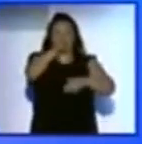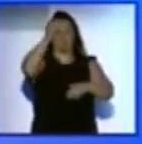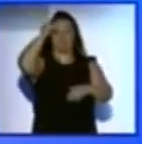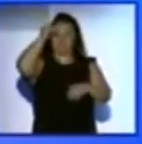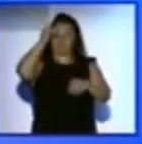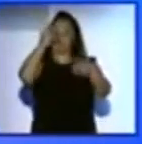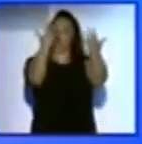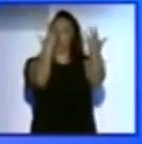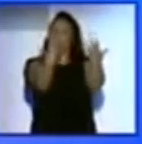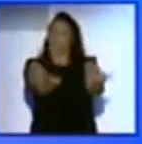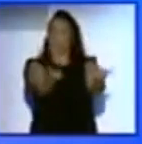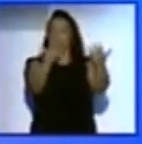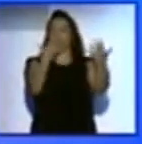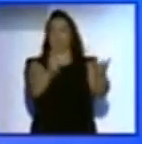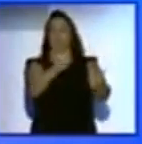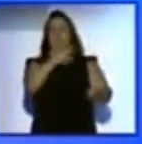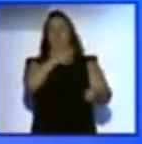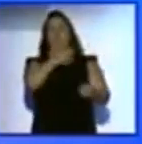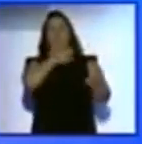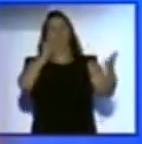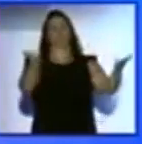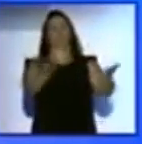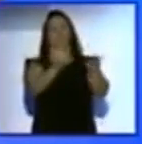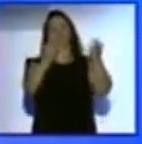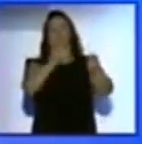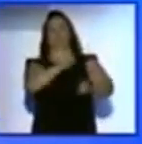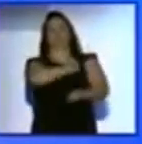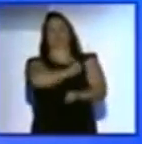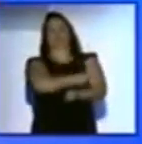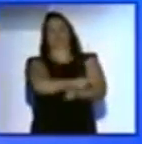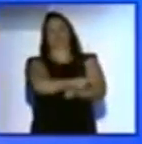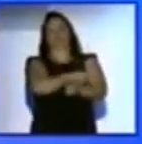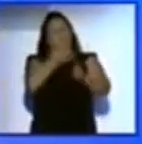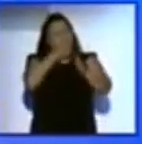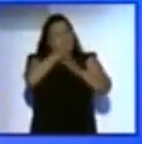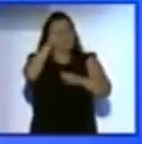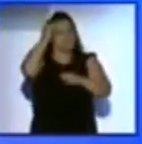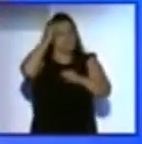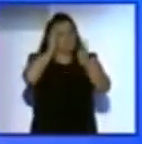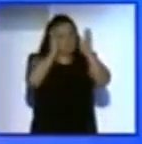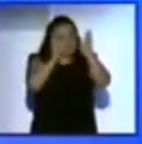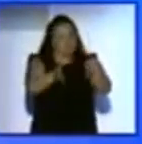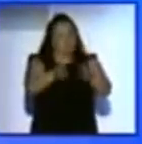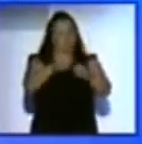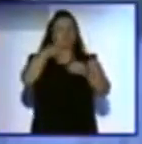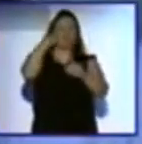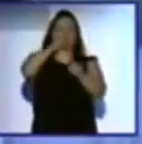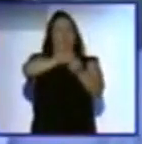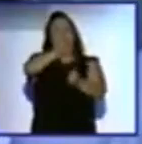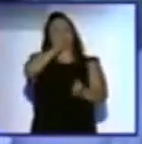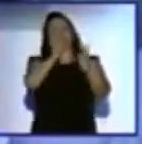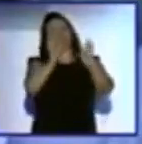να έχουν τα αναγκαία ελάχιστα προσόντα για να μπορούν να φοιτήσουν και να αποφοιτήσουν.